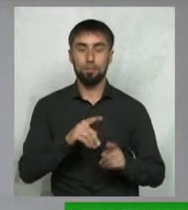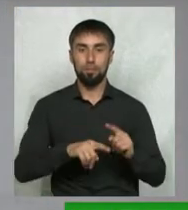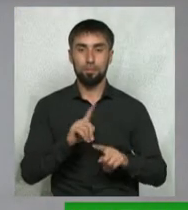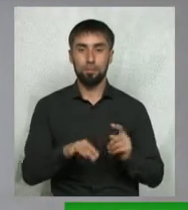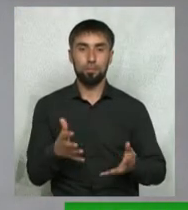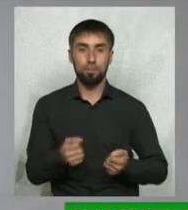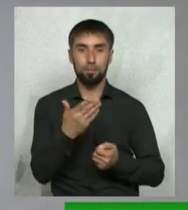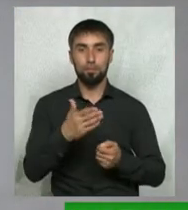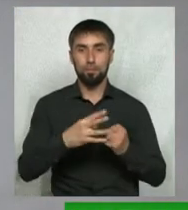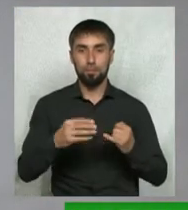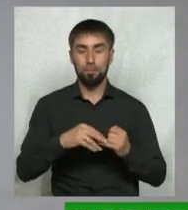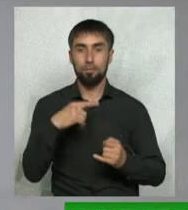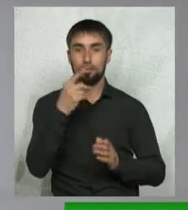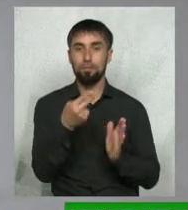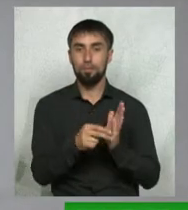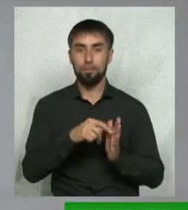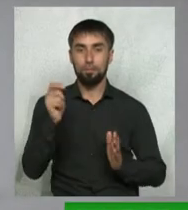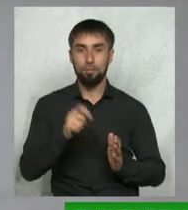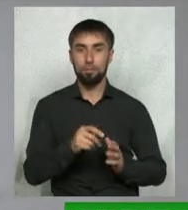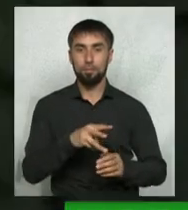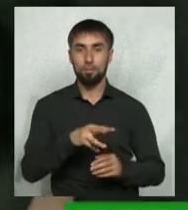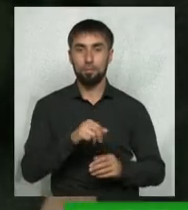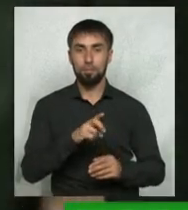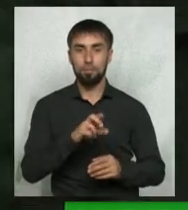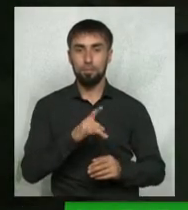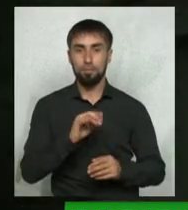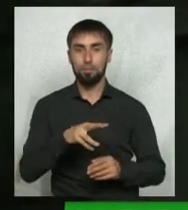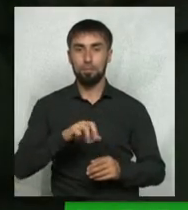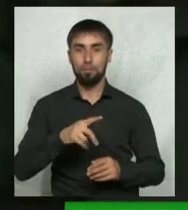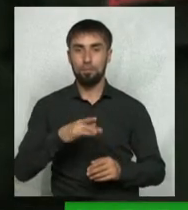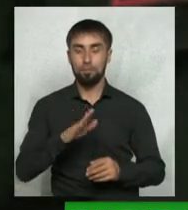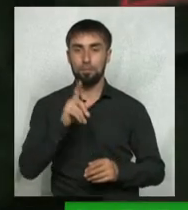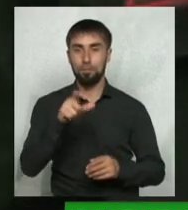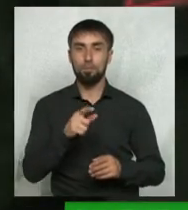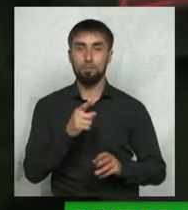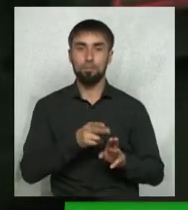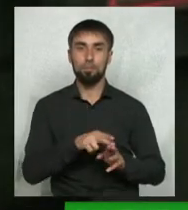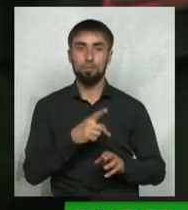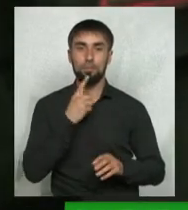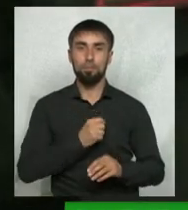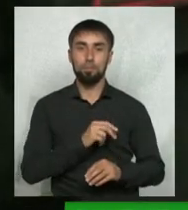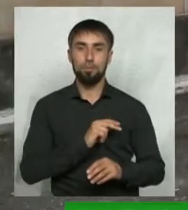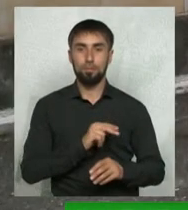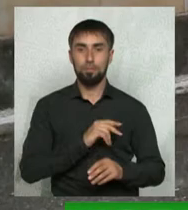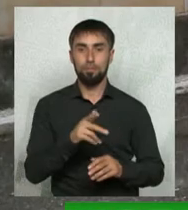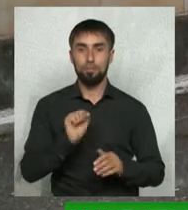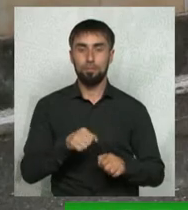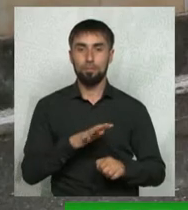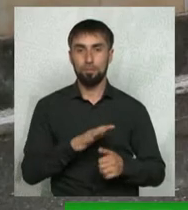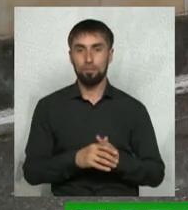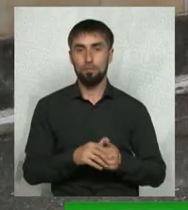поддержать своих земляков в лице покупателя приехал Мубарак Мальсагов, который в вооруженных силах уже больше полугода.